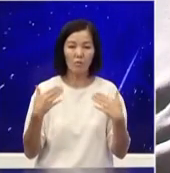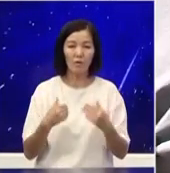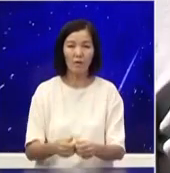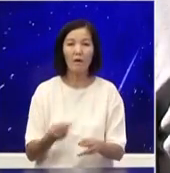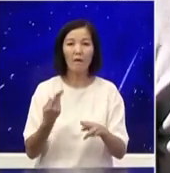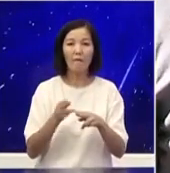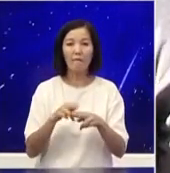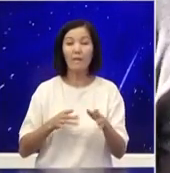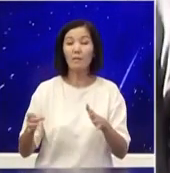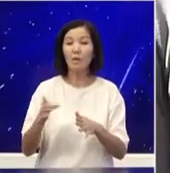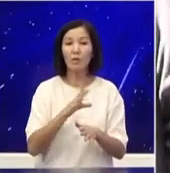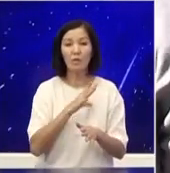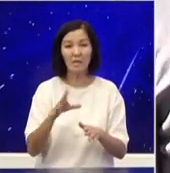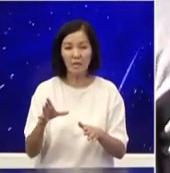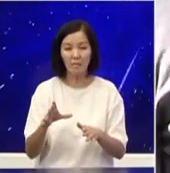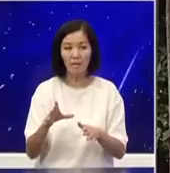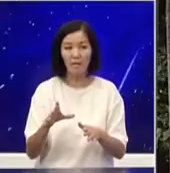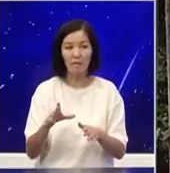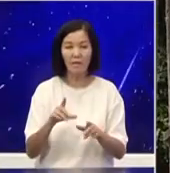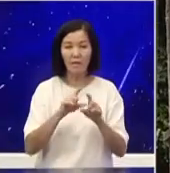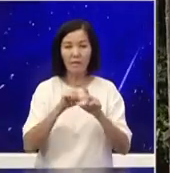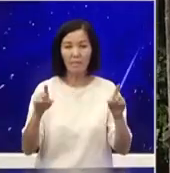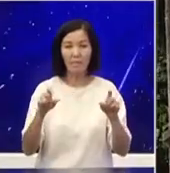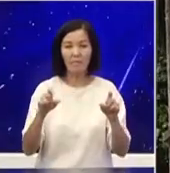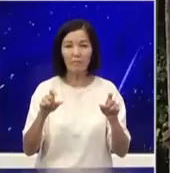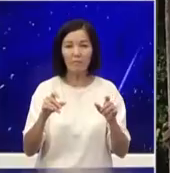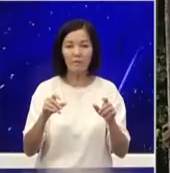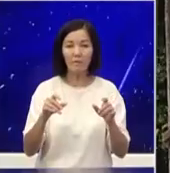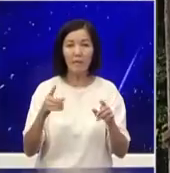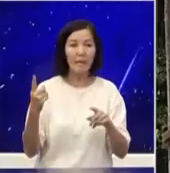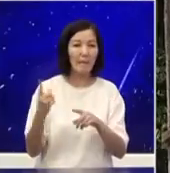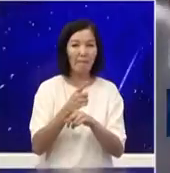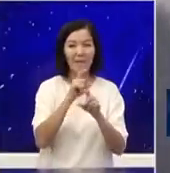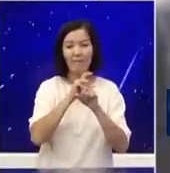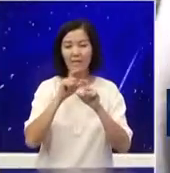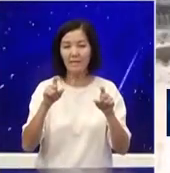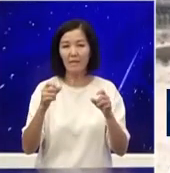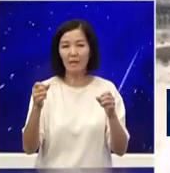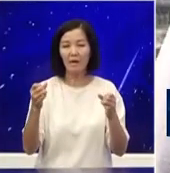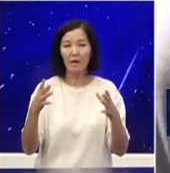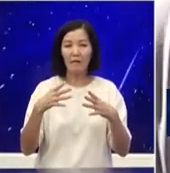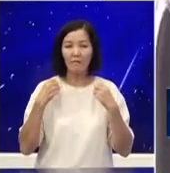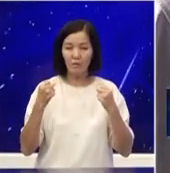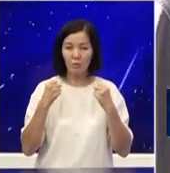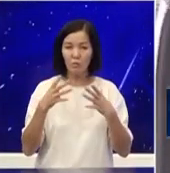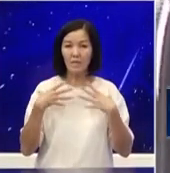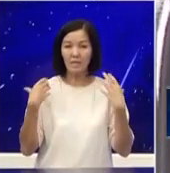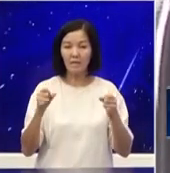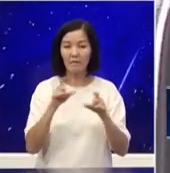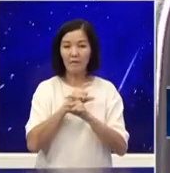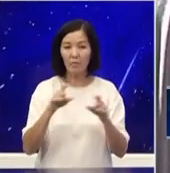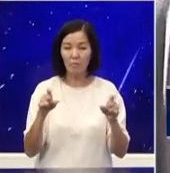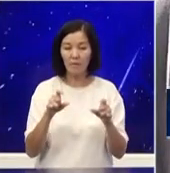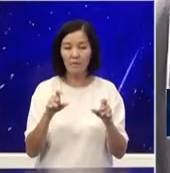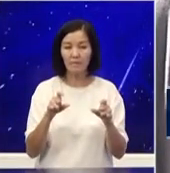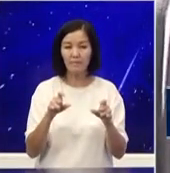этом районе не было типового здания для спорта. Это у нас первое здание. Физкультурно-оздоровительный